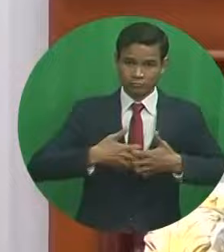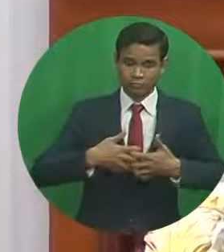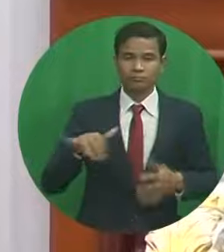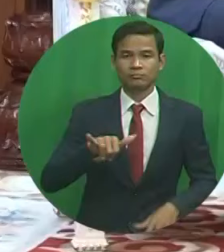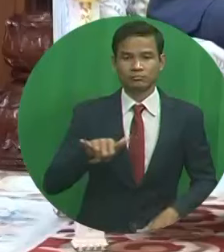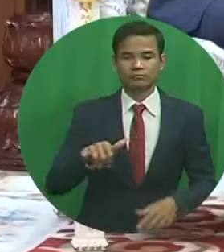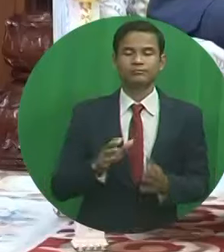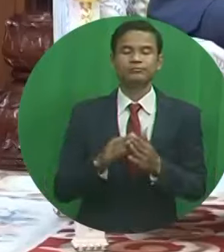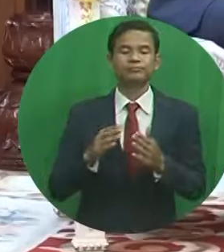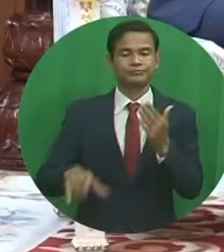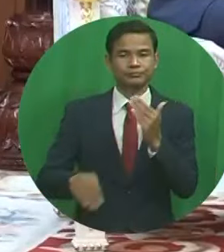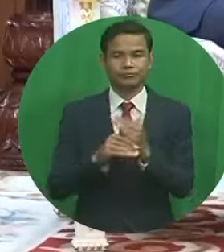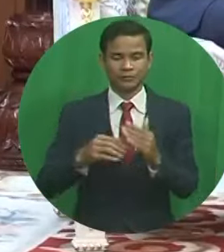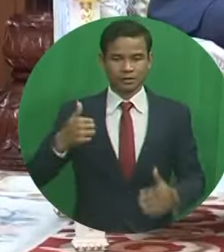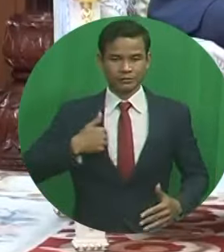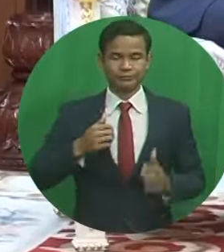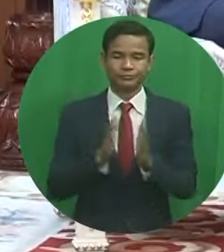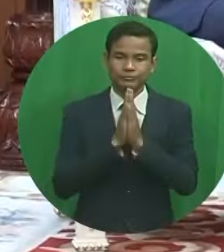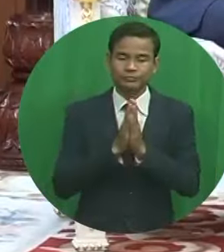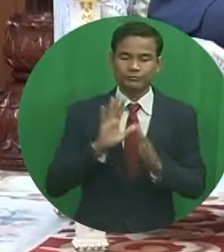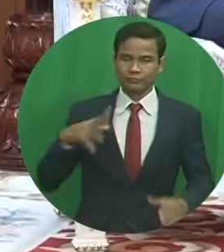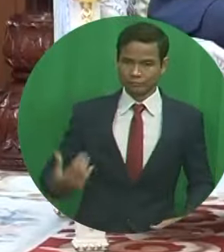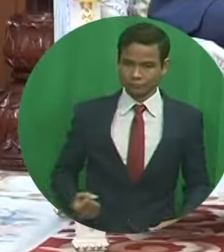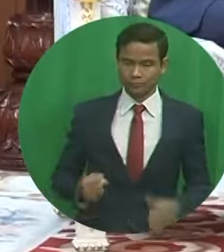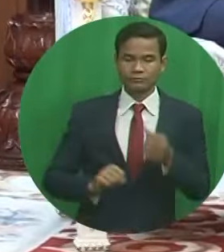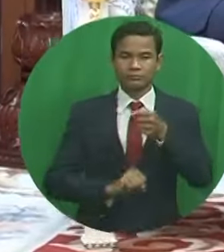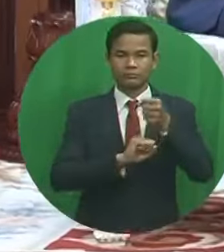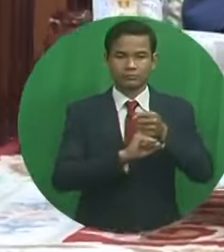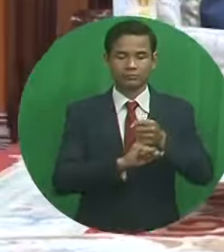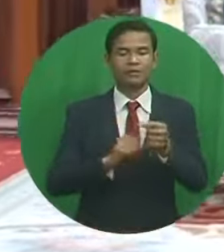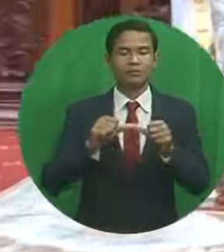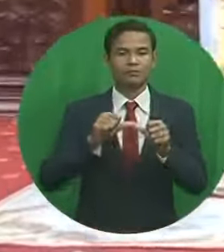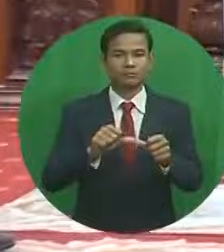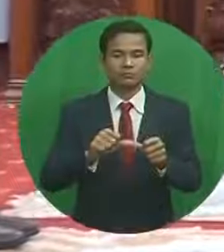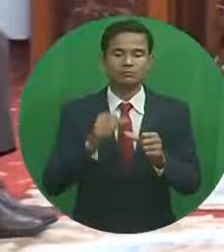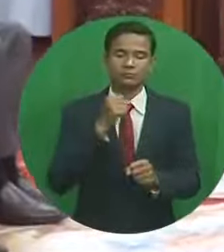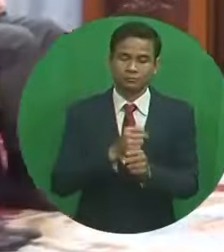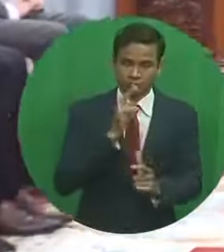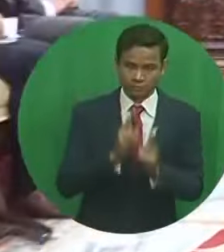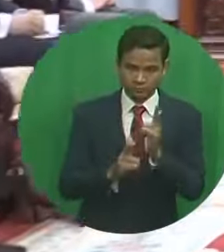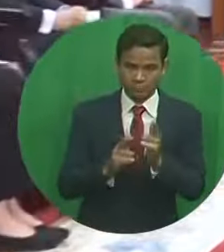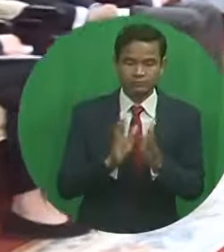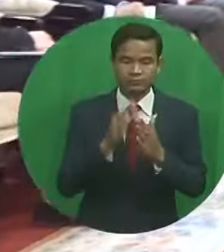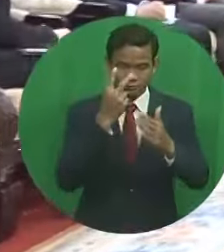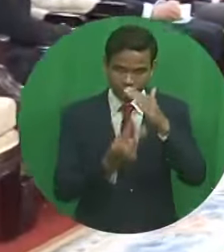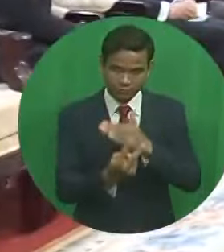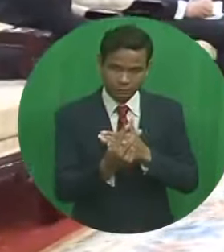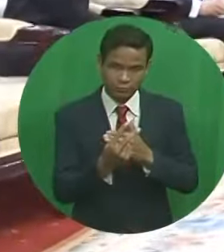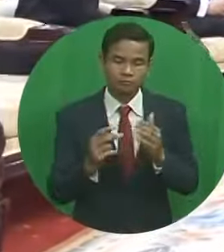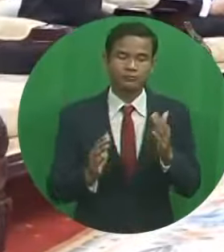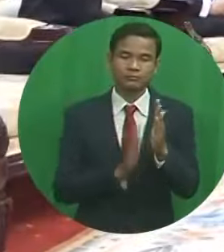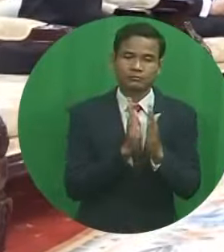បន្ថែមពីនេះកាណាដាក៏បានស្នើដល់កម្ពុជាបន្តគាំទ្រដល់កិច្ចសហប្រតិបត្តិការជាយុទ្ធសាស្ត្ររវាងកា